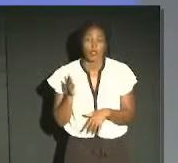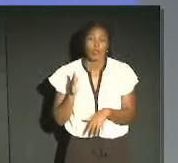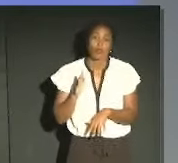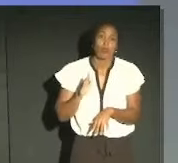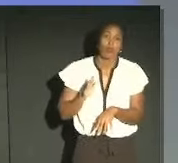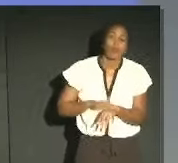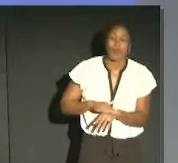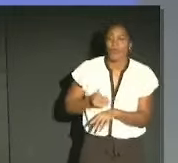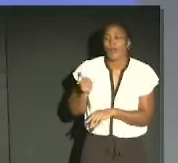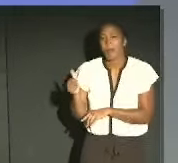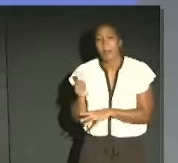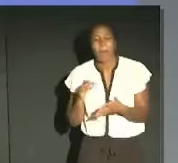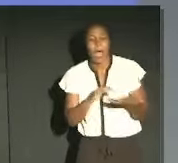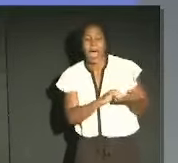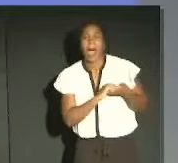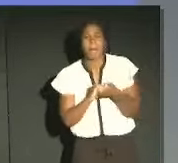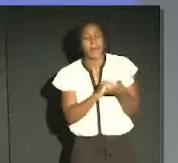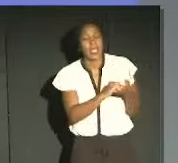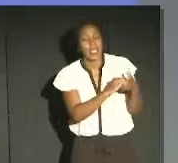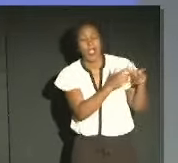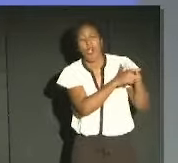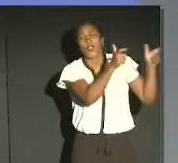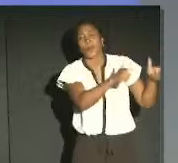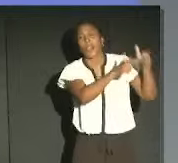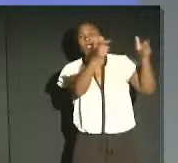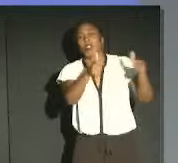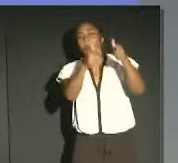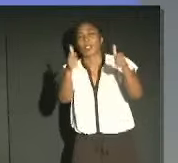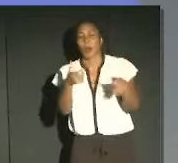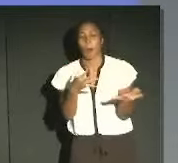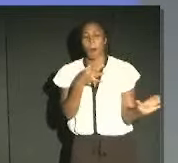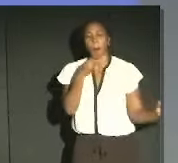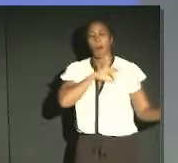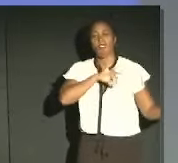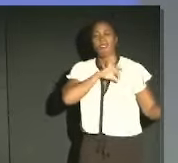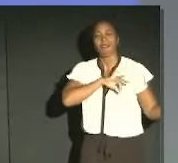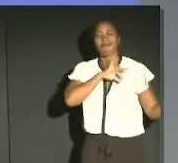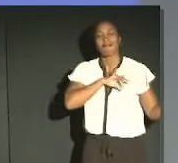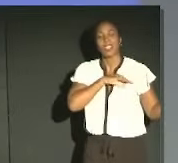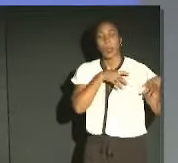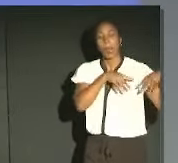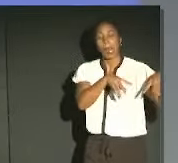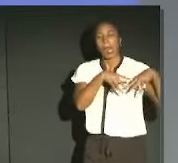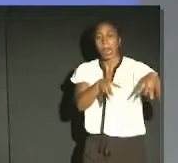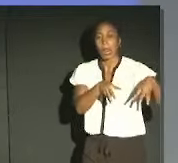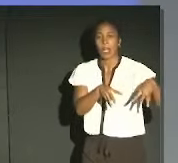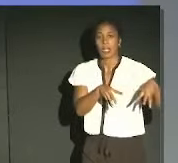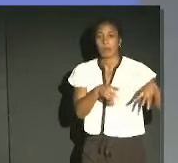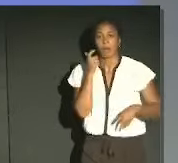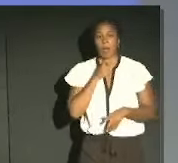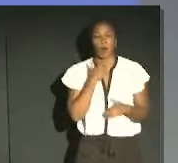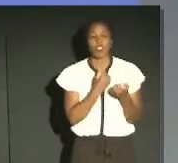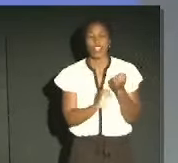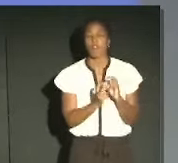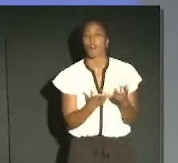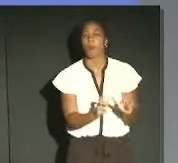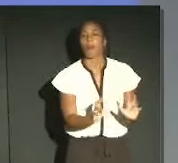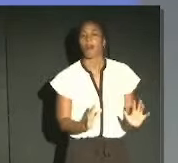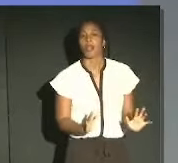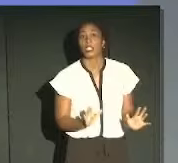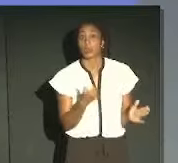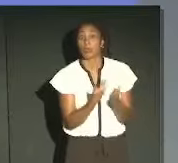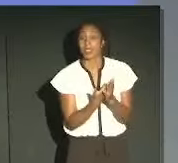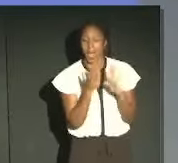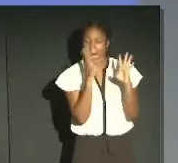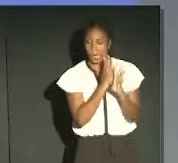déranger ses amis les multinational qui ont profité de cette manne financière la vérité et la réalité c'est qu'il préfèrent